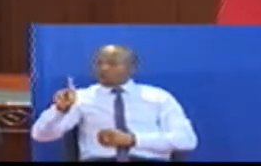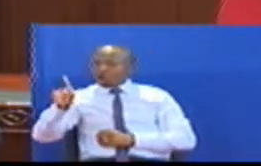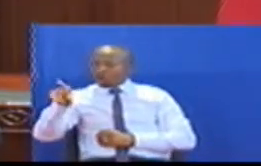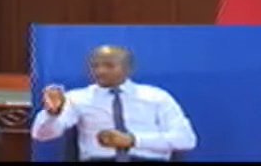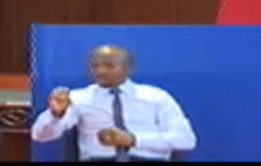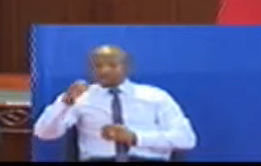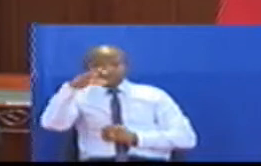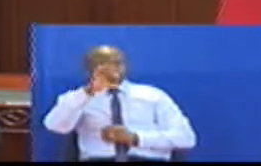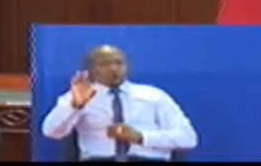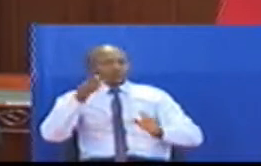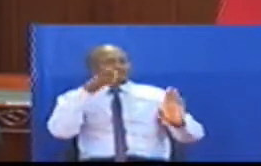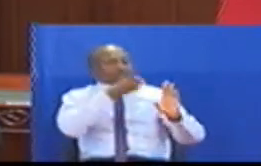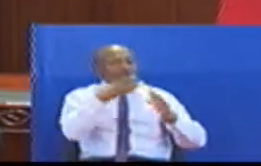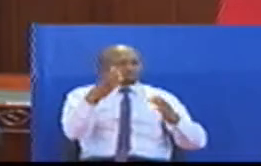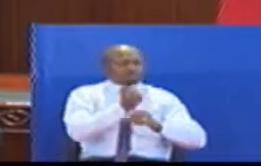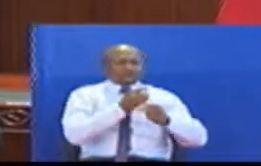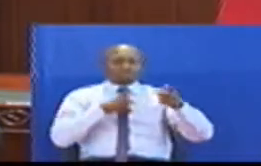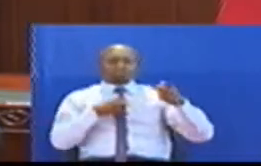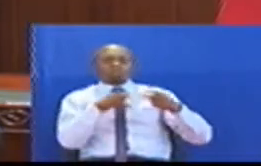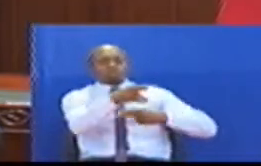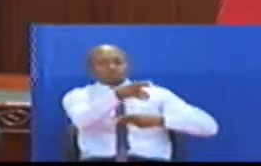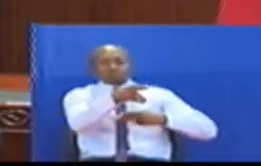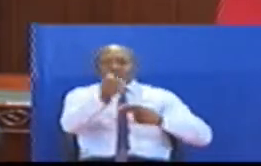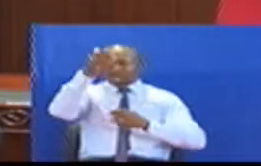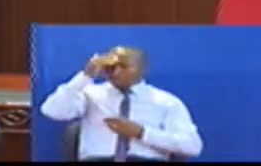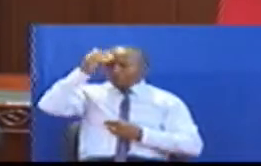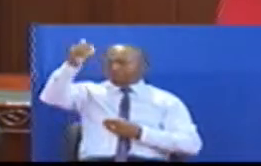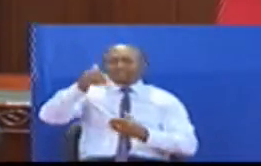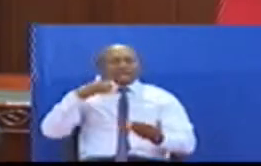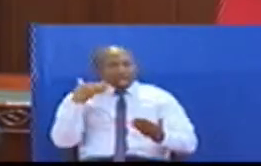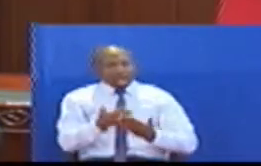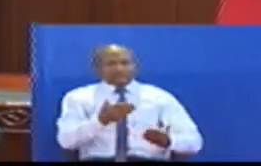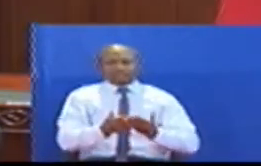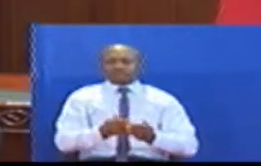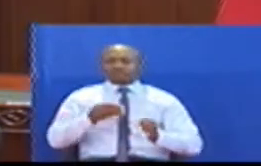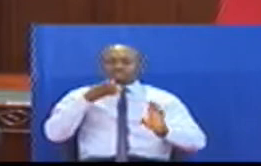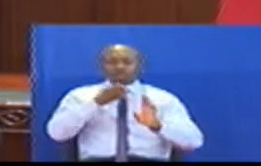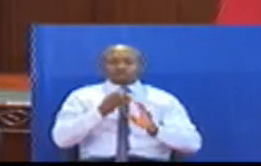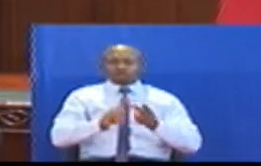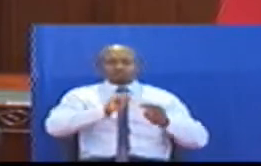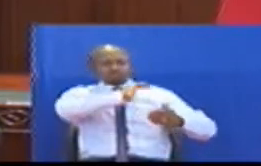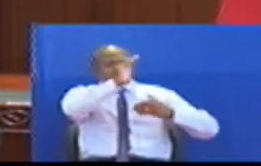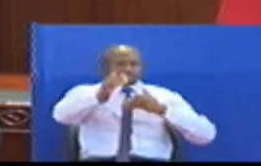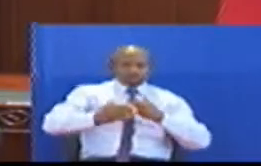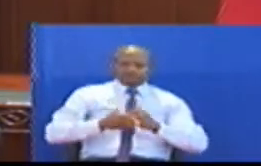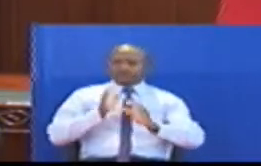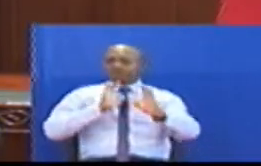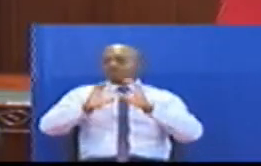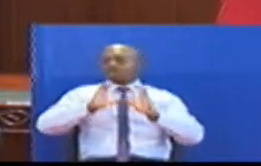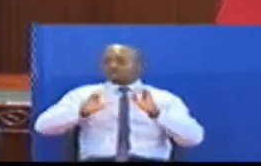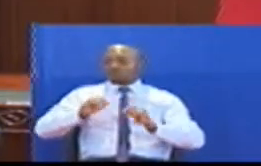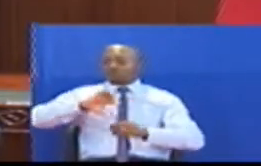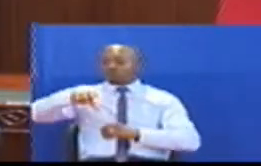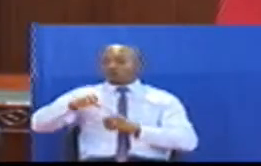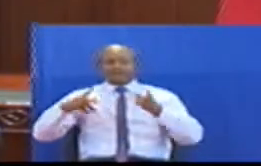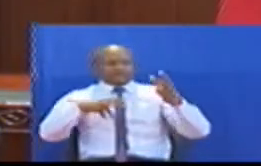angalau tupate masuluhisho ya kipaumbele cha haraka sana, ili tuweze kurudi katika mawasiliano na wenzetu wa mkoa wa